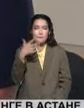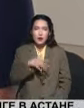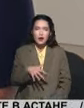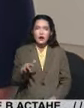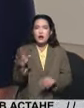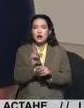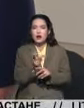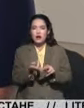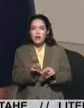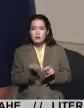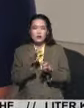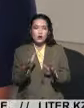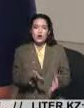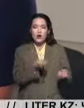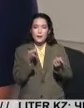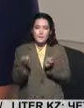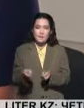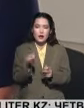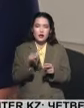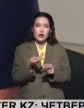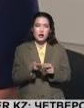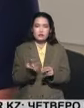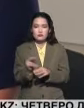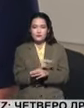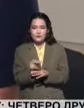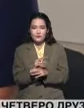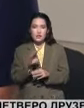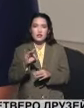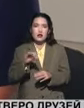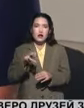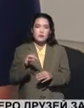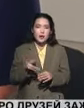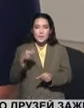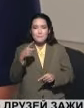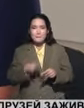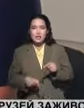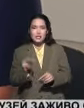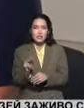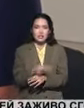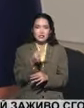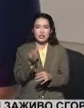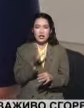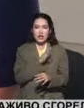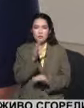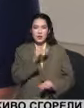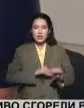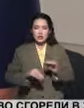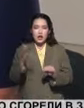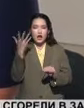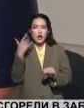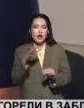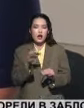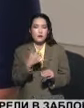отделение для того, чтобы провести интенсивную терапию и быстрее вывести ребенка из этого состояния. И потом уже могли